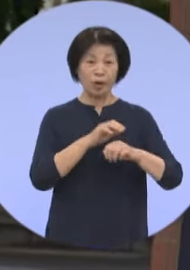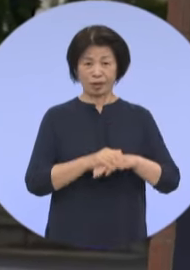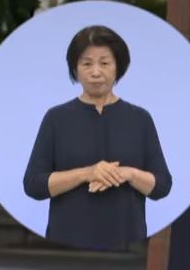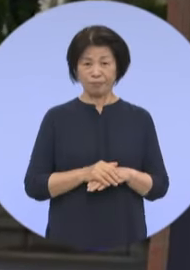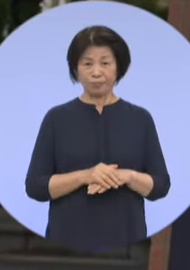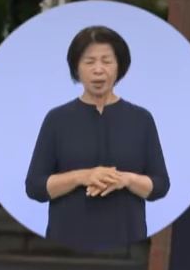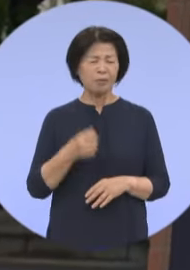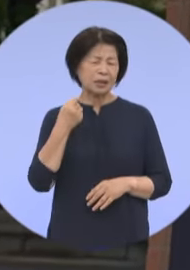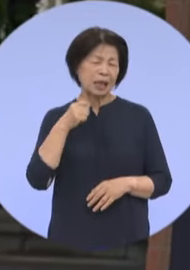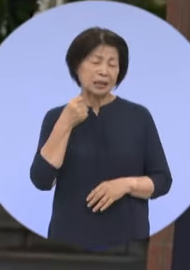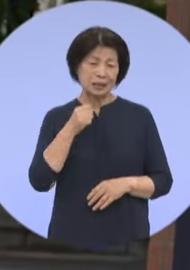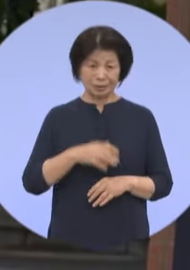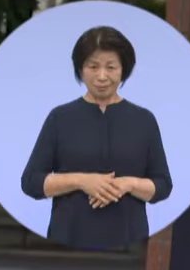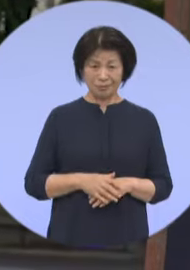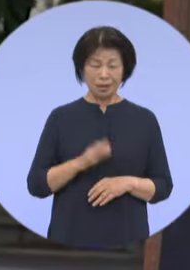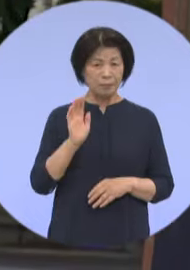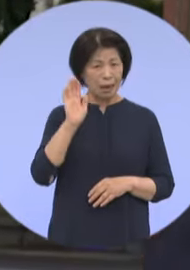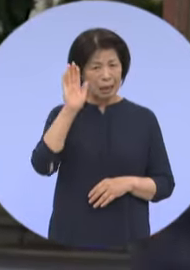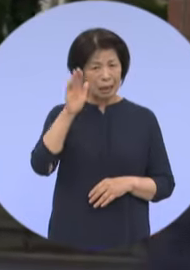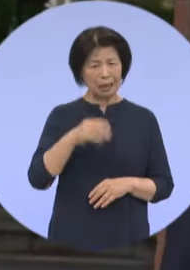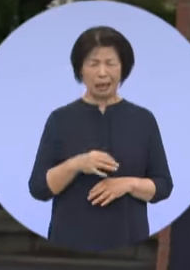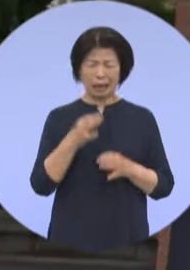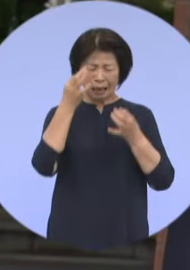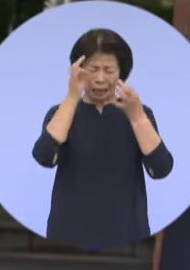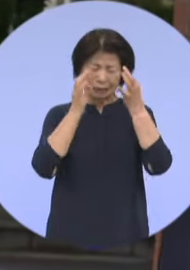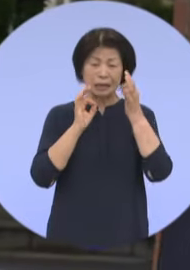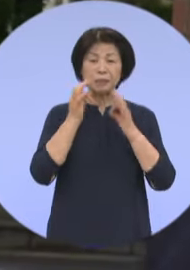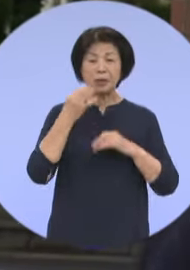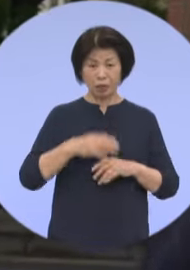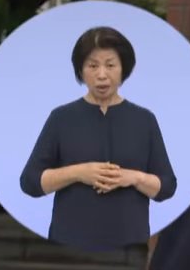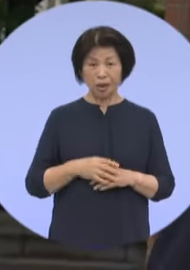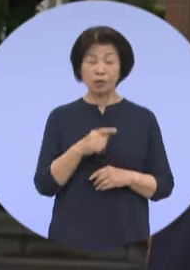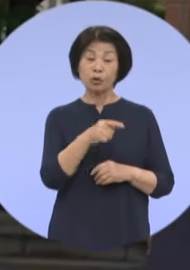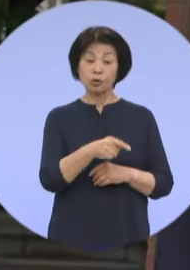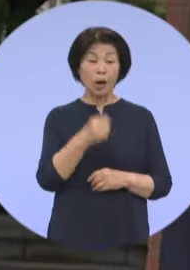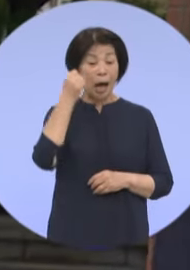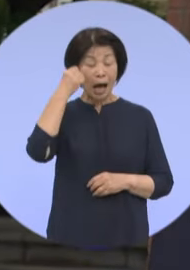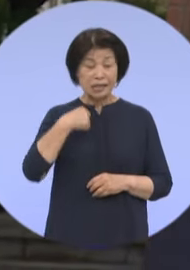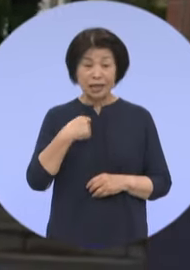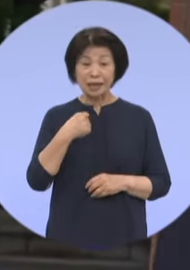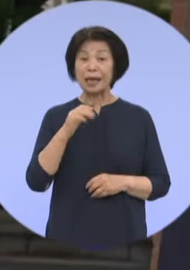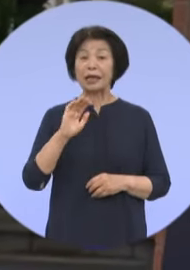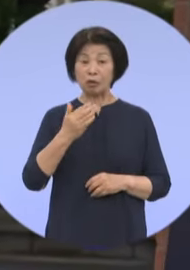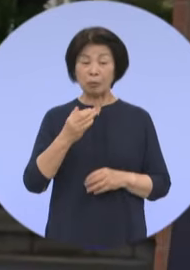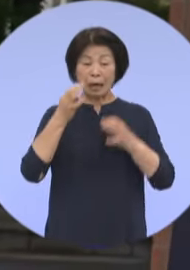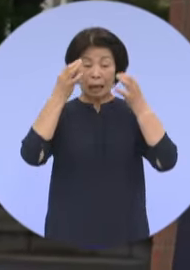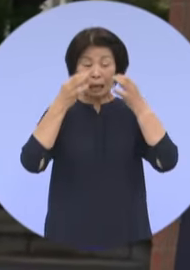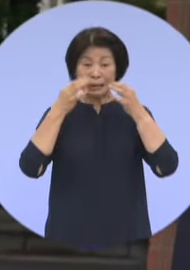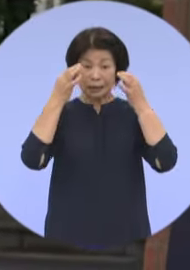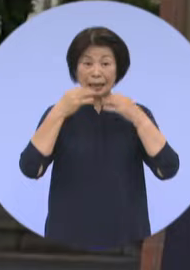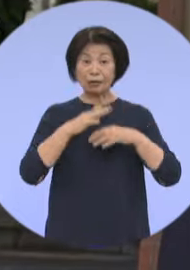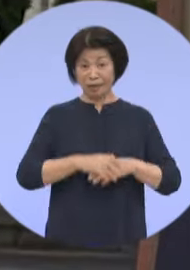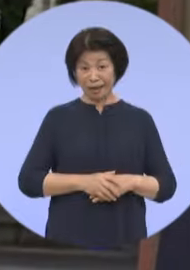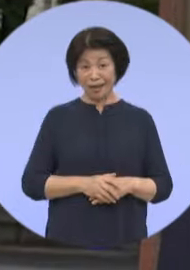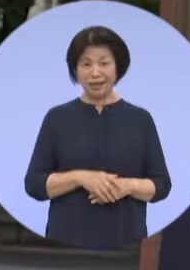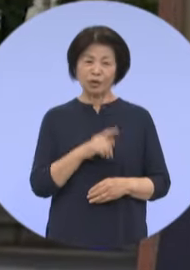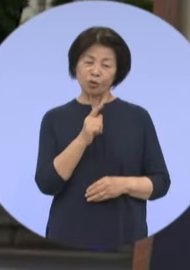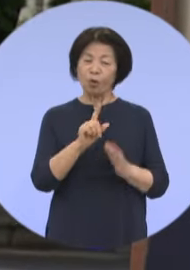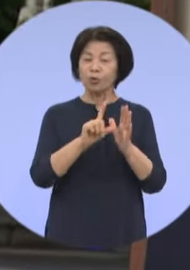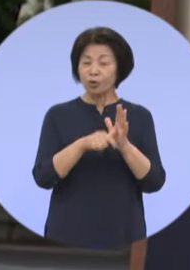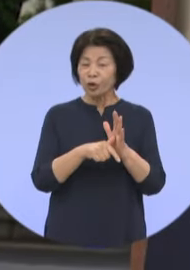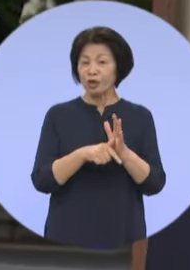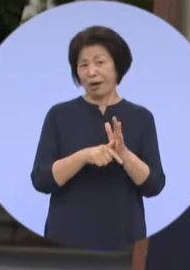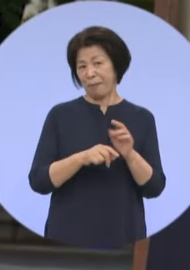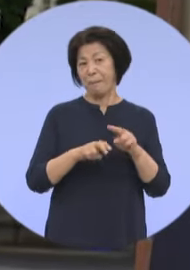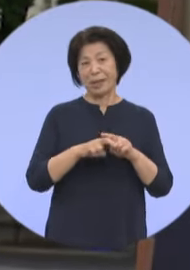これからどんどん暑くなるんでそれがもう夏教室に着いたら部活かっていうぐらい汗をかいちゃう時があるのでやっぱそういう時に利用